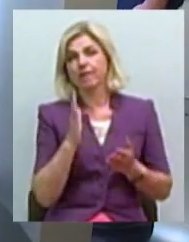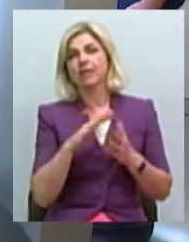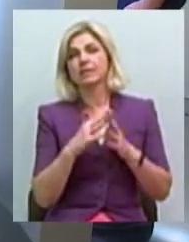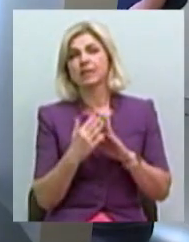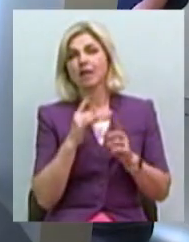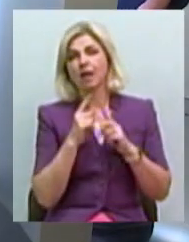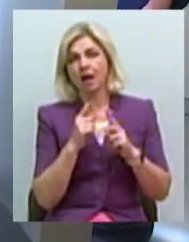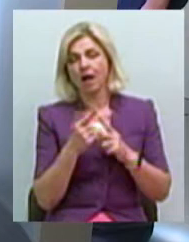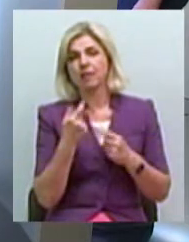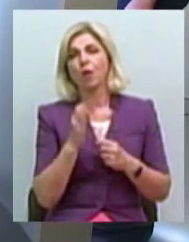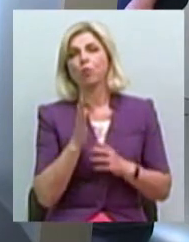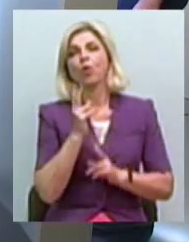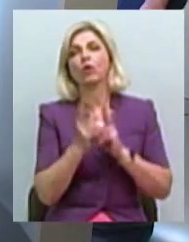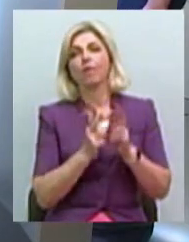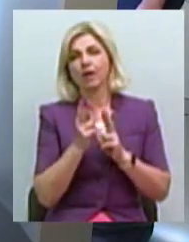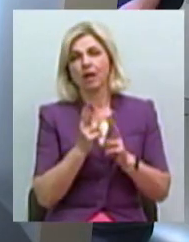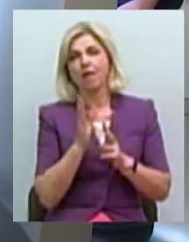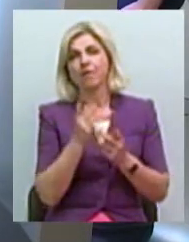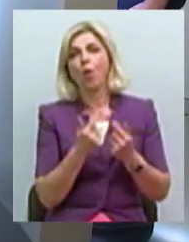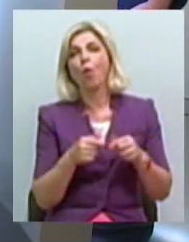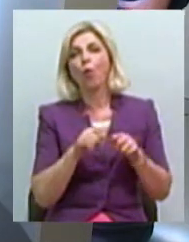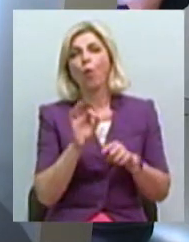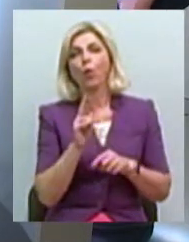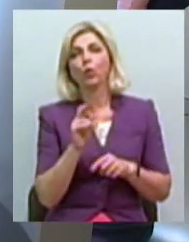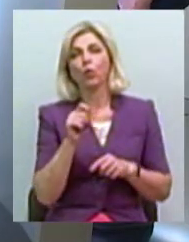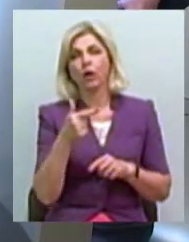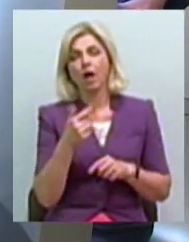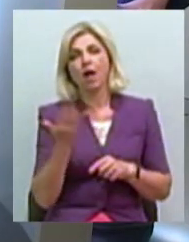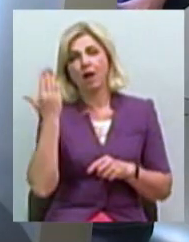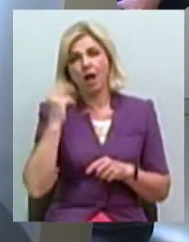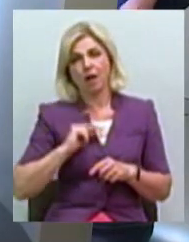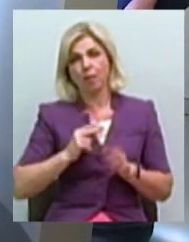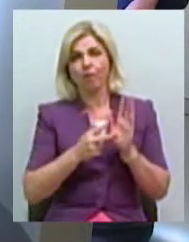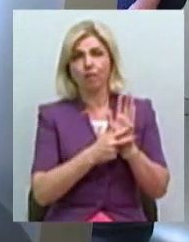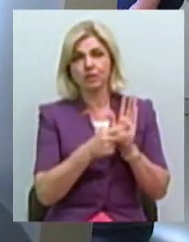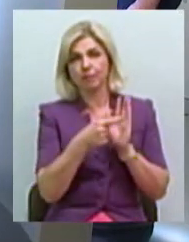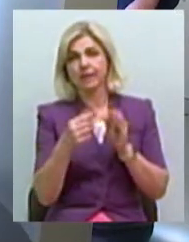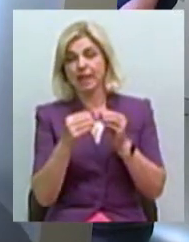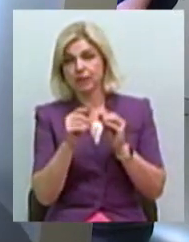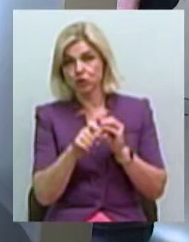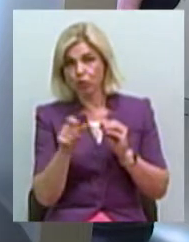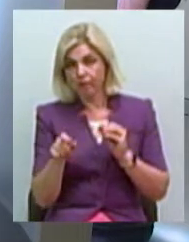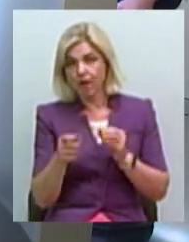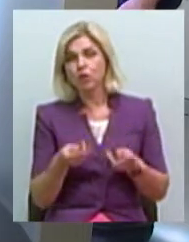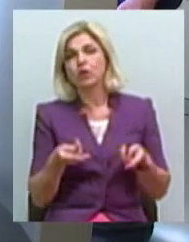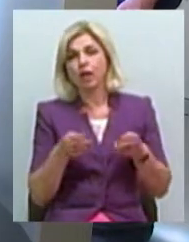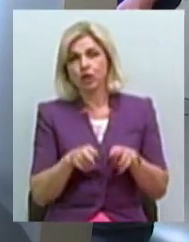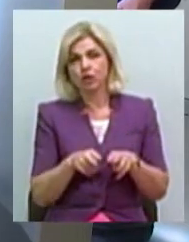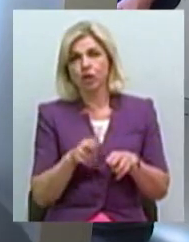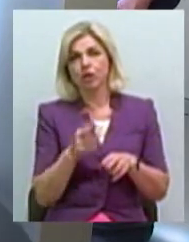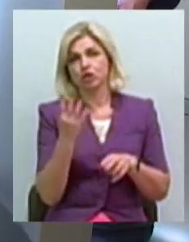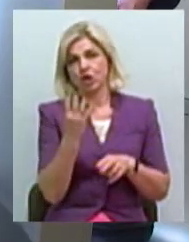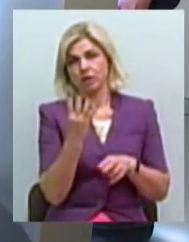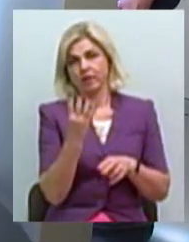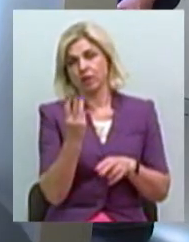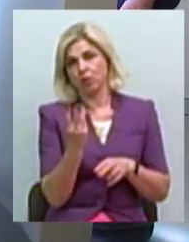яка буде реорганізована в старостинський округ, раніше працювало там 8-10 чоловік, то залишиться четверо,